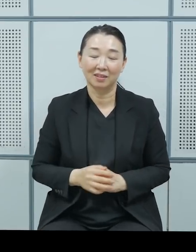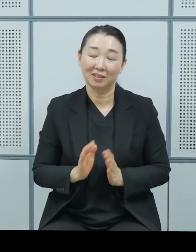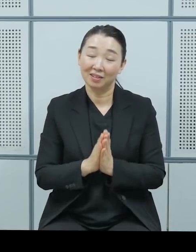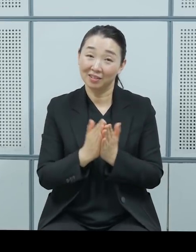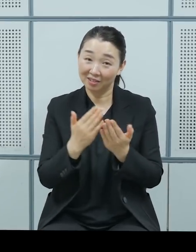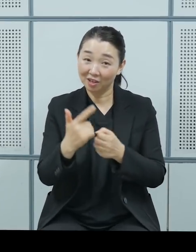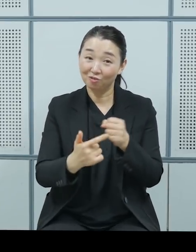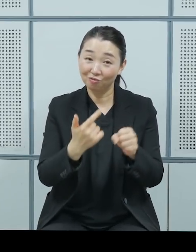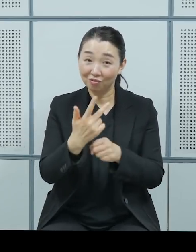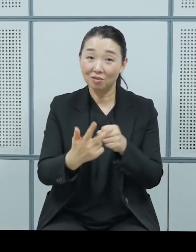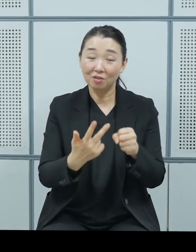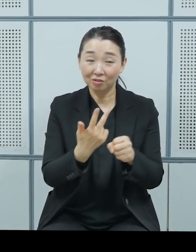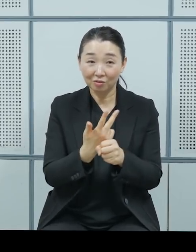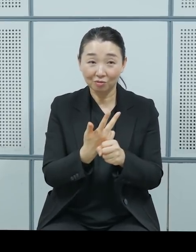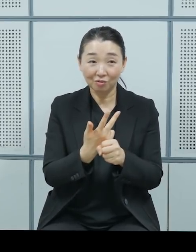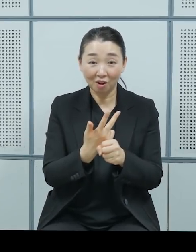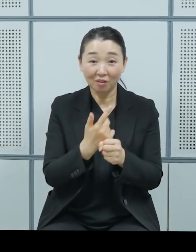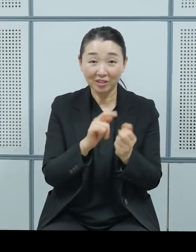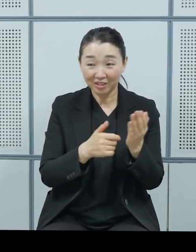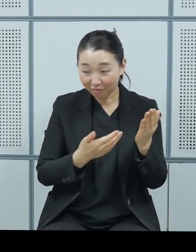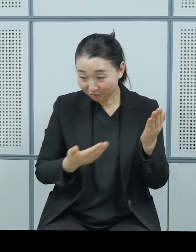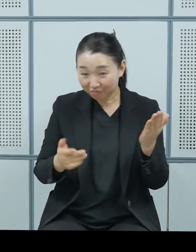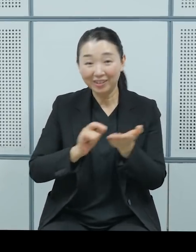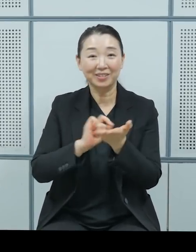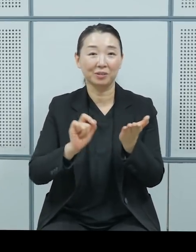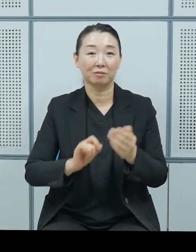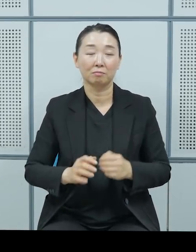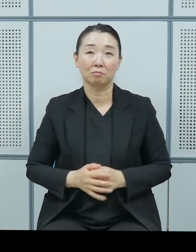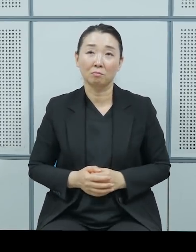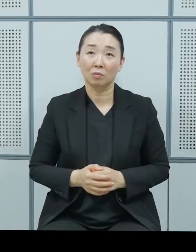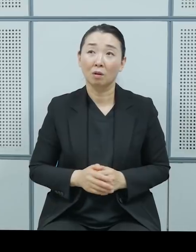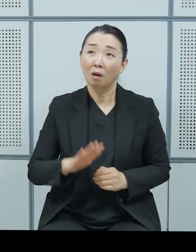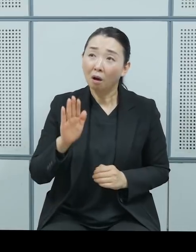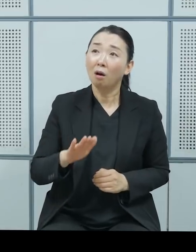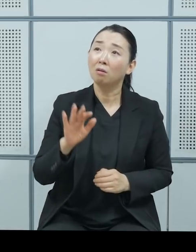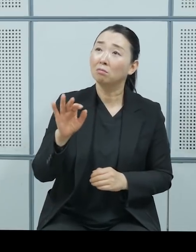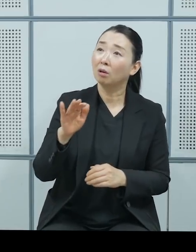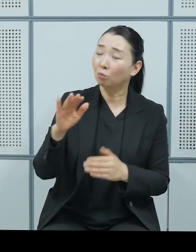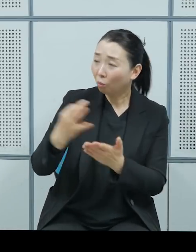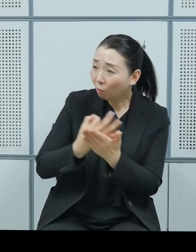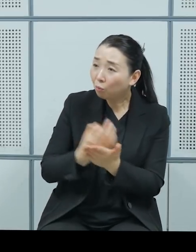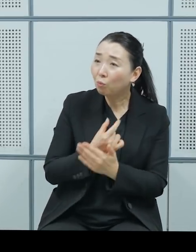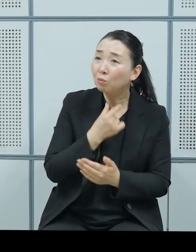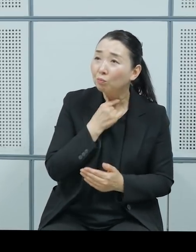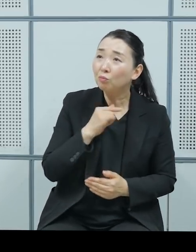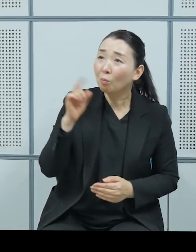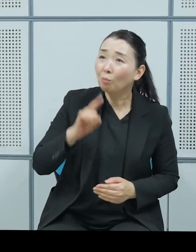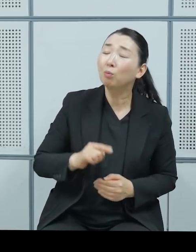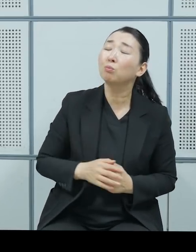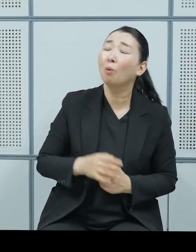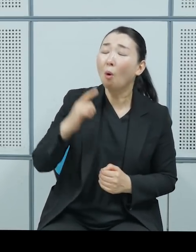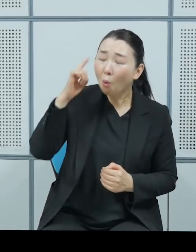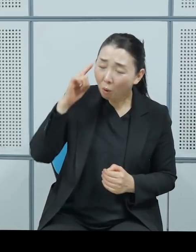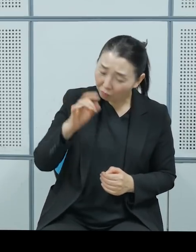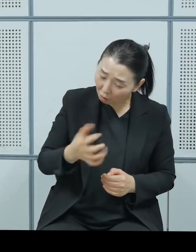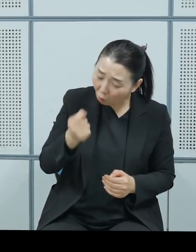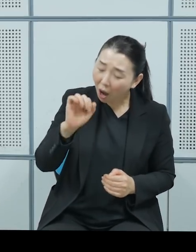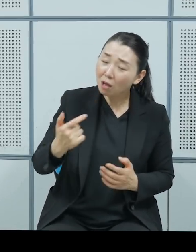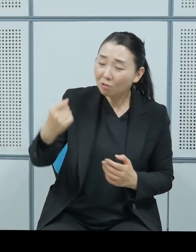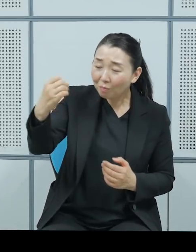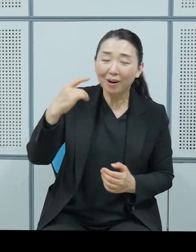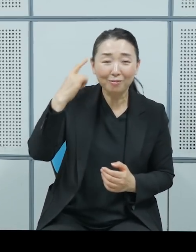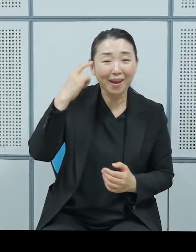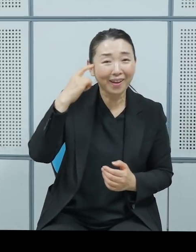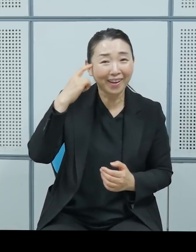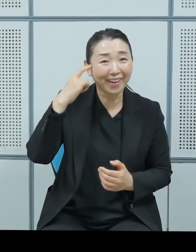책이 한 6년 7년 지날 때 쓴 책이거든요. 네. 그래서 아니 이제 돈 좀 벌어보겠다는데 뭘 또 그렇게 꼬장을 부리십니까?